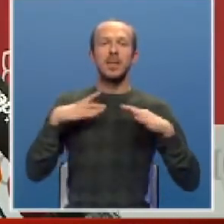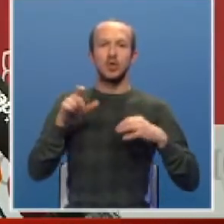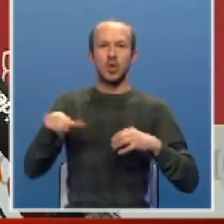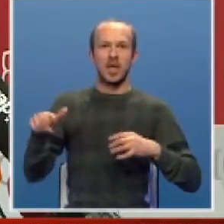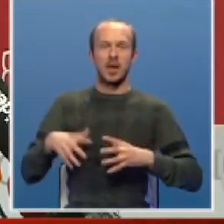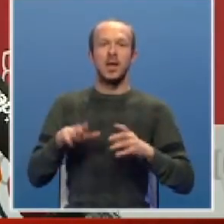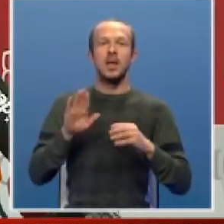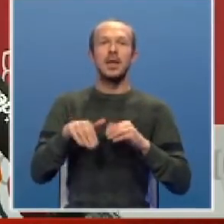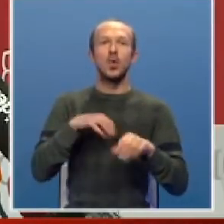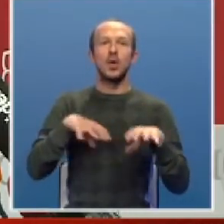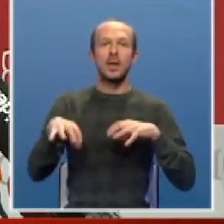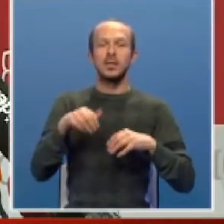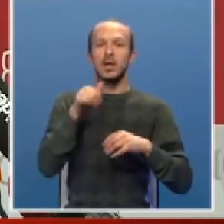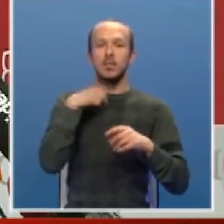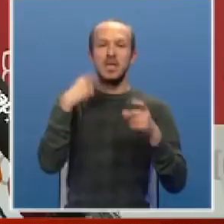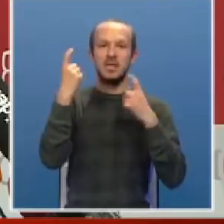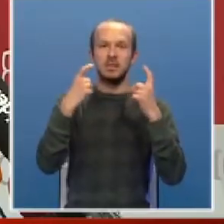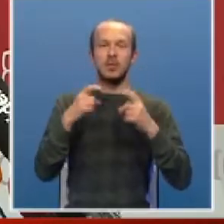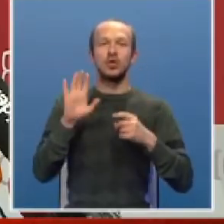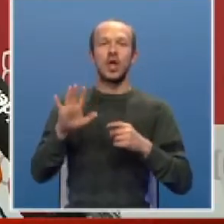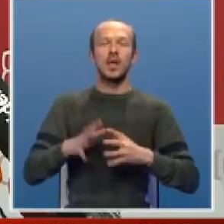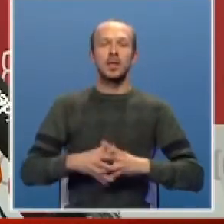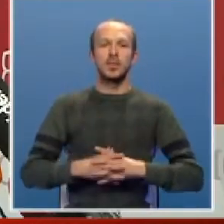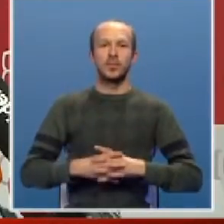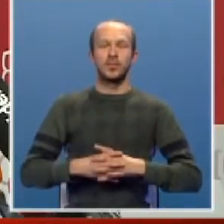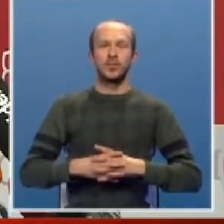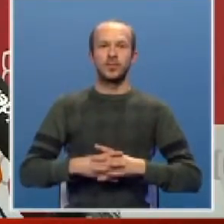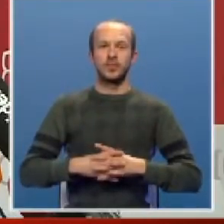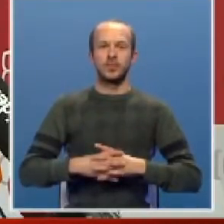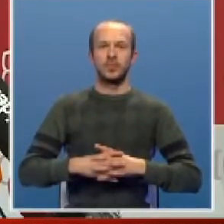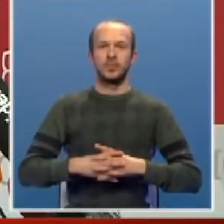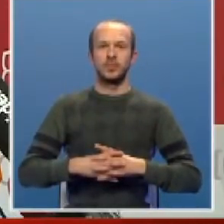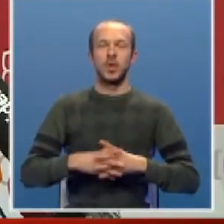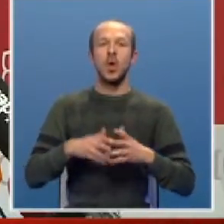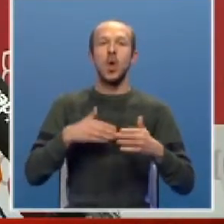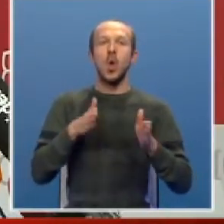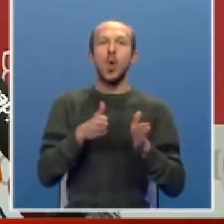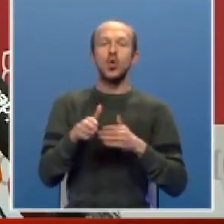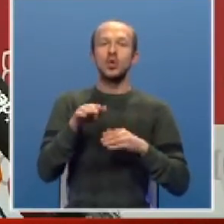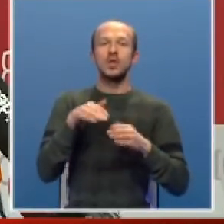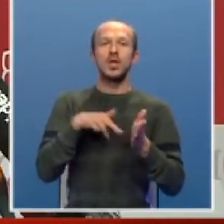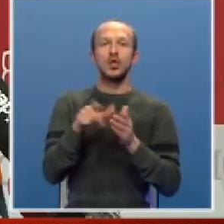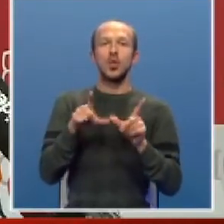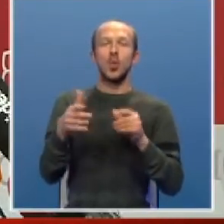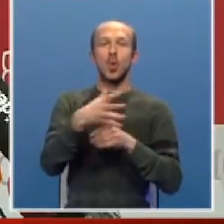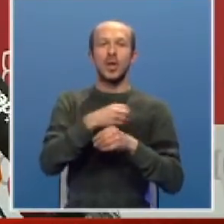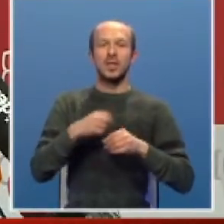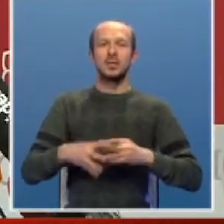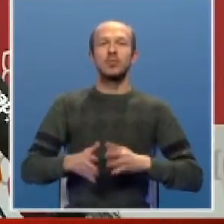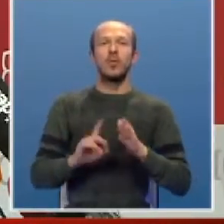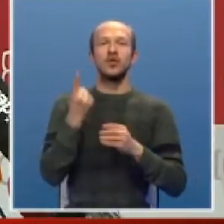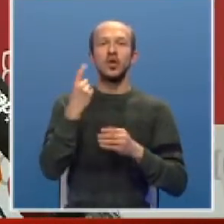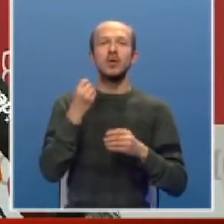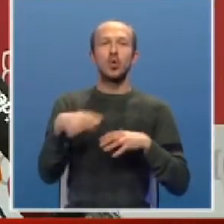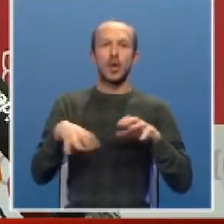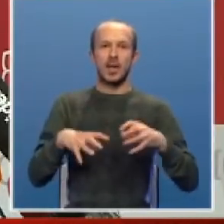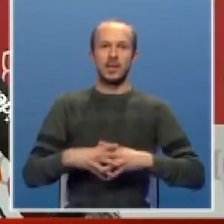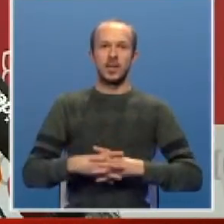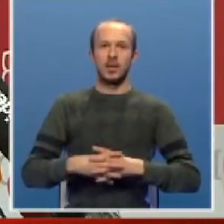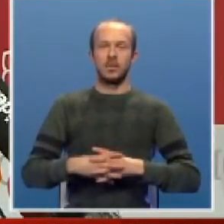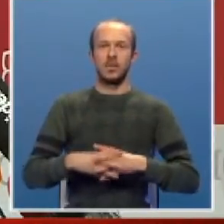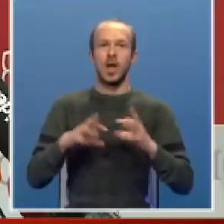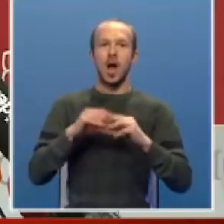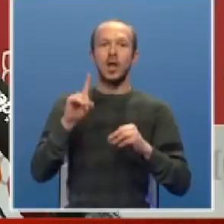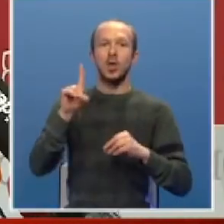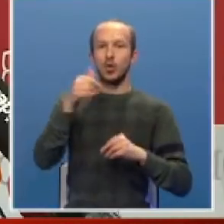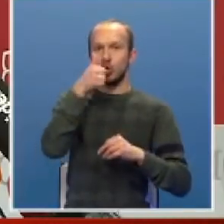penzionera nego radnika i mi smatramo da će taj odnos ići u korist povećanja broja radnika. Ali